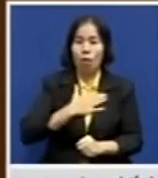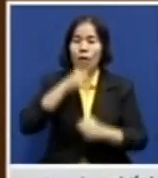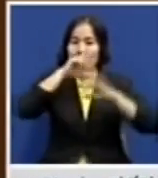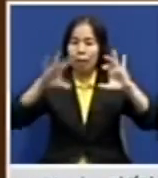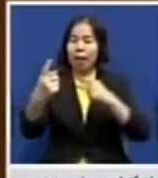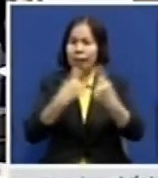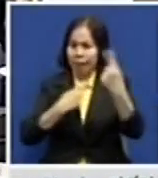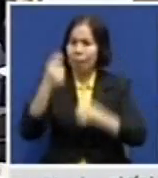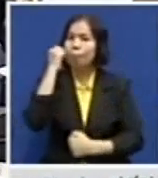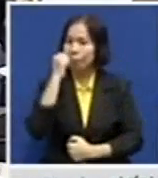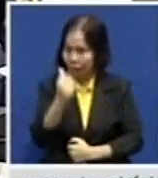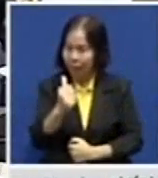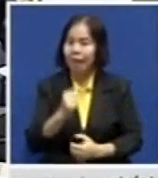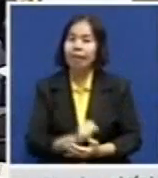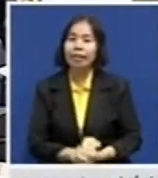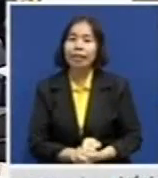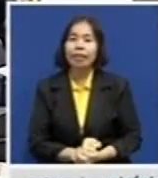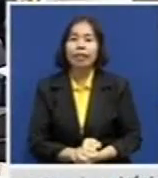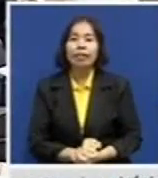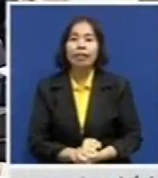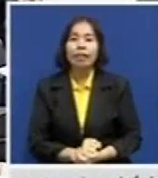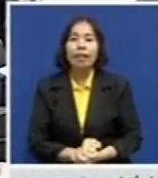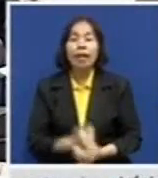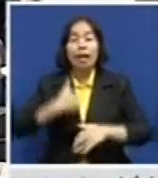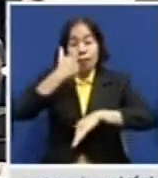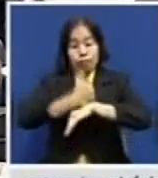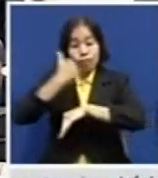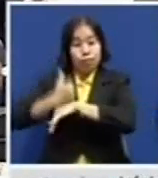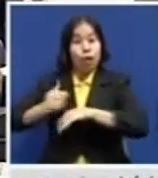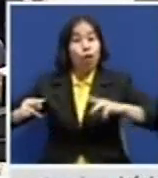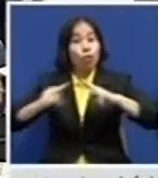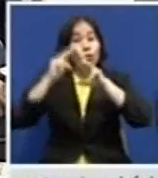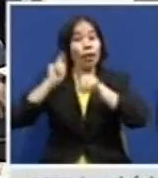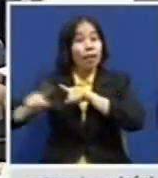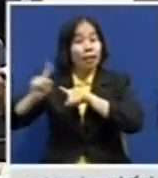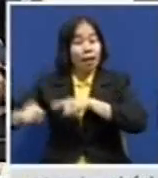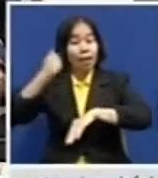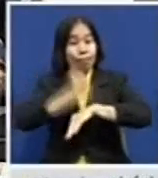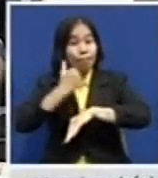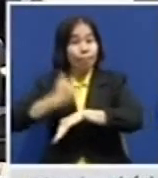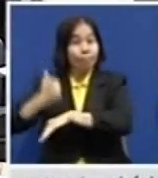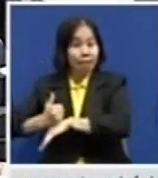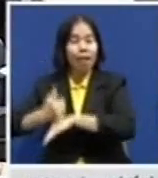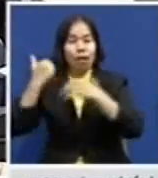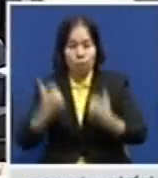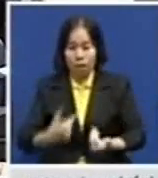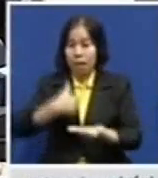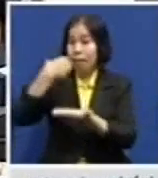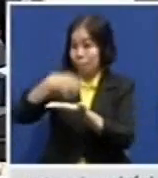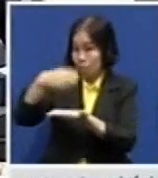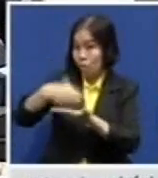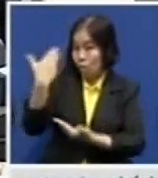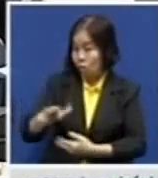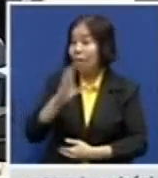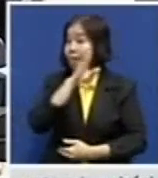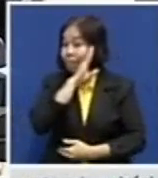ก็ได้ในส่วนของรัฐมนตรีนะครับเรียนไว้ในที่นี้เลยครับเพื่อเวลาสมาชิกอภิปราย